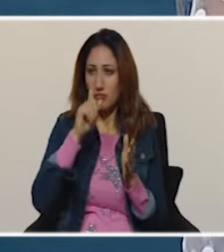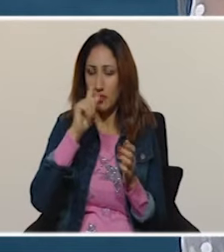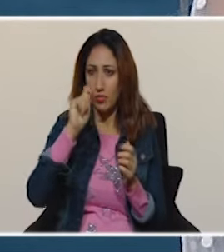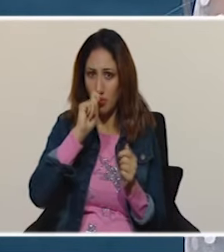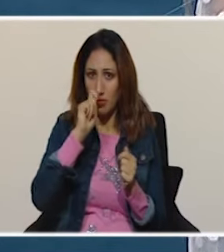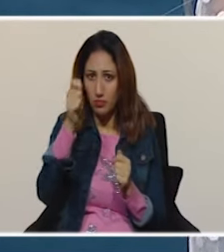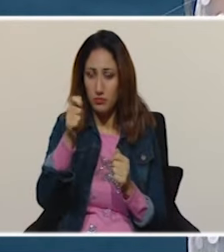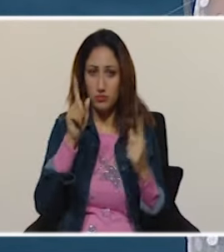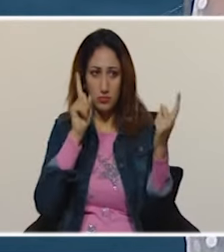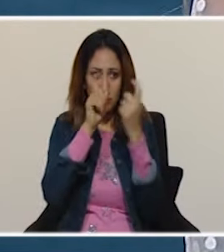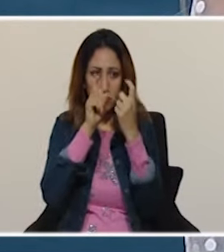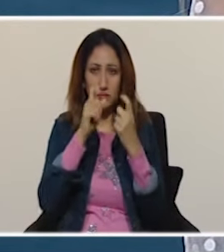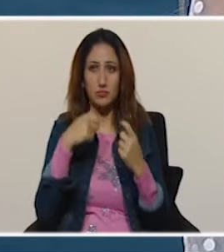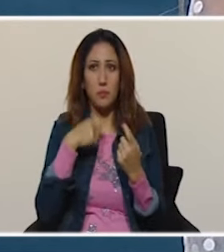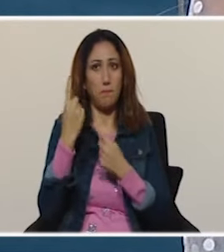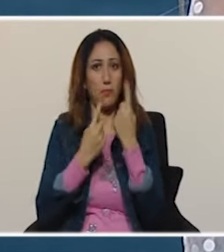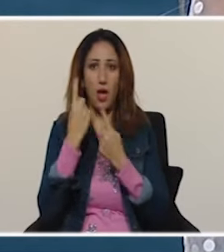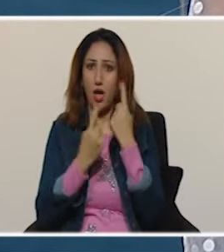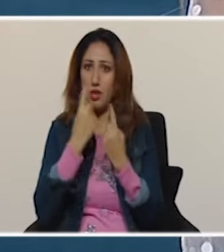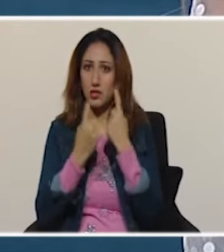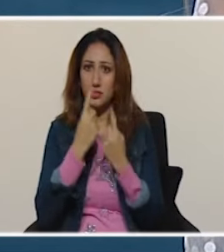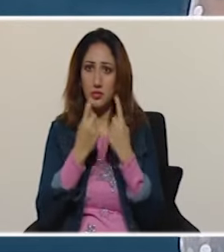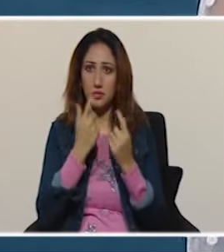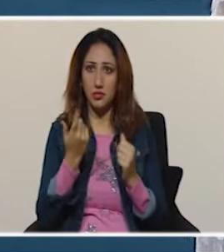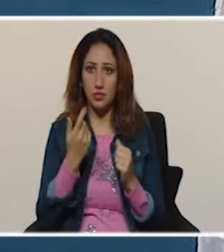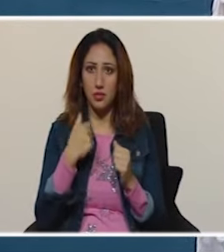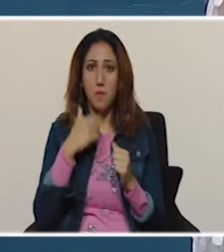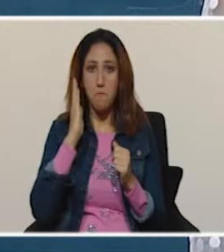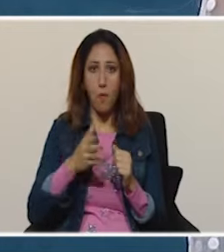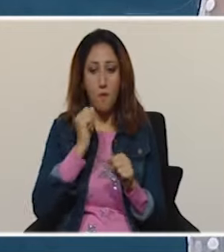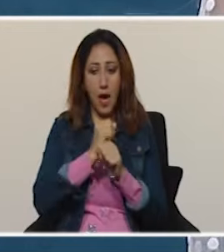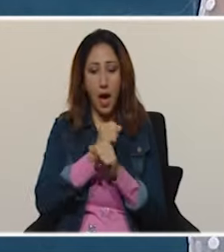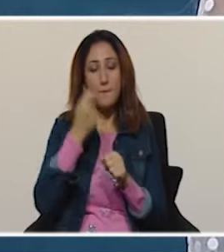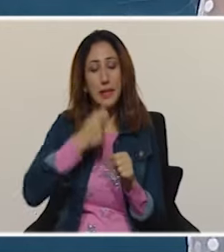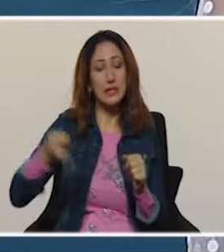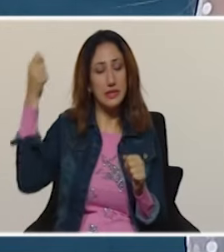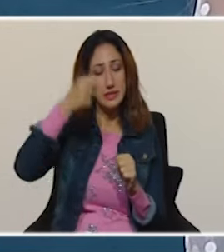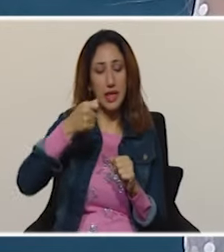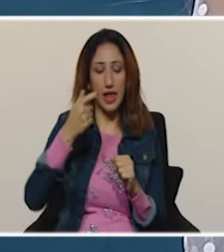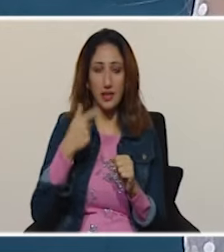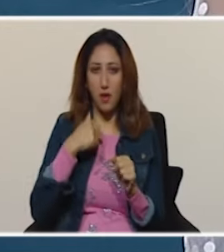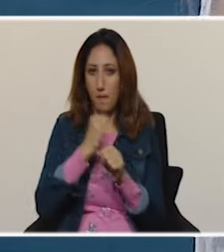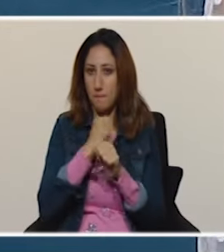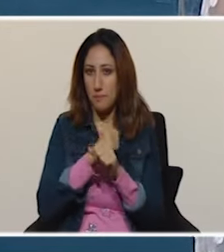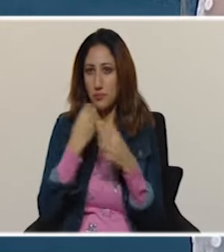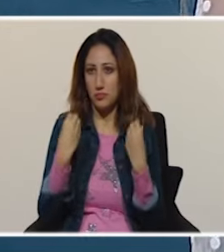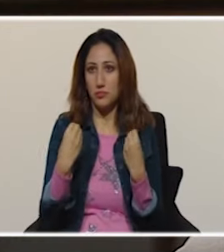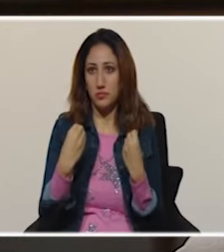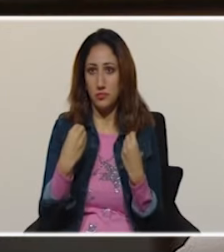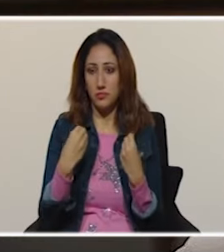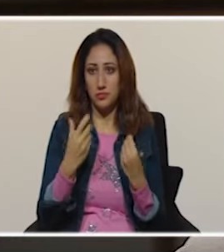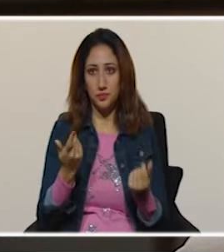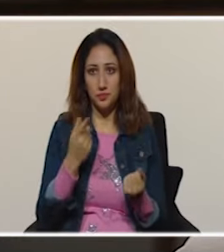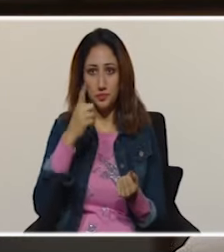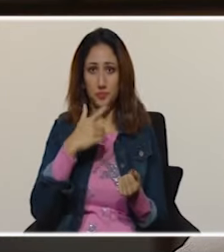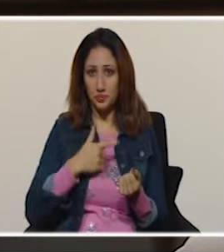عهدة الاضطهاد، ولكن بحس إنه كان ممكن أعمل كتير أكتر. أنا بعد ما عملت شيء بالسعيد إمتى